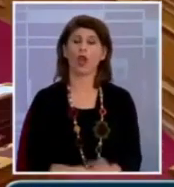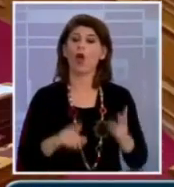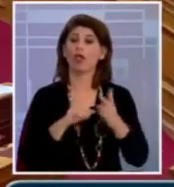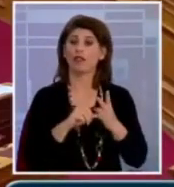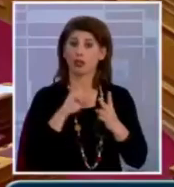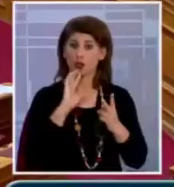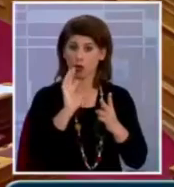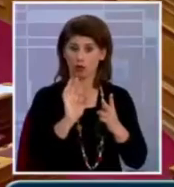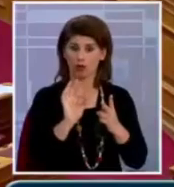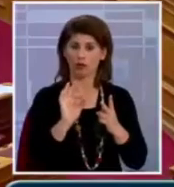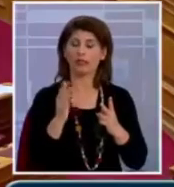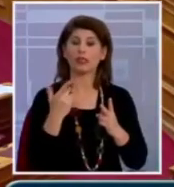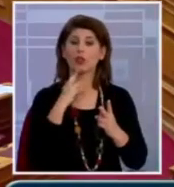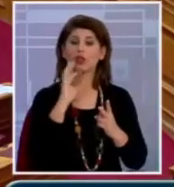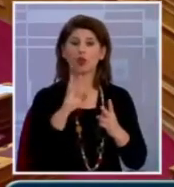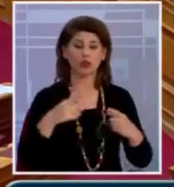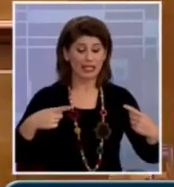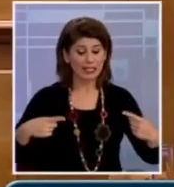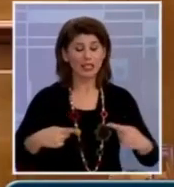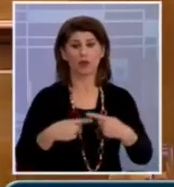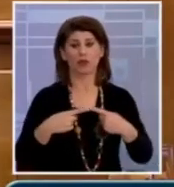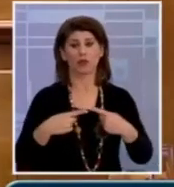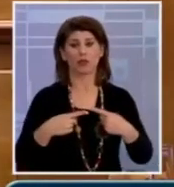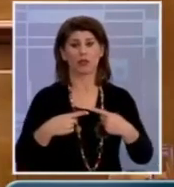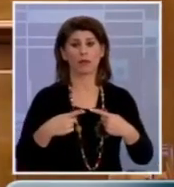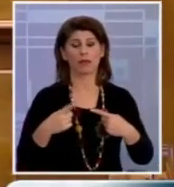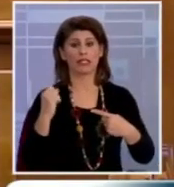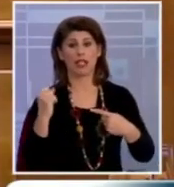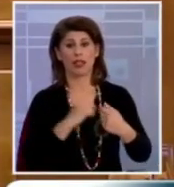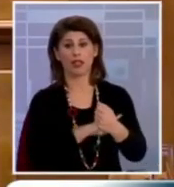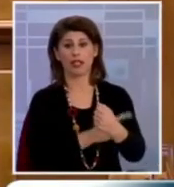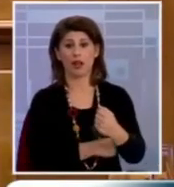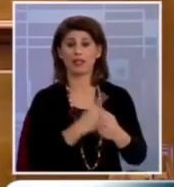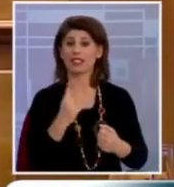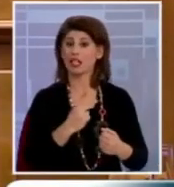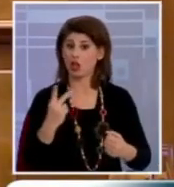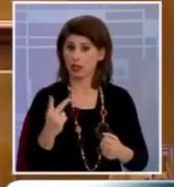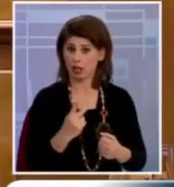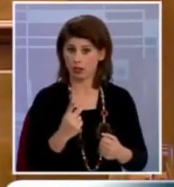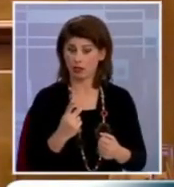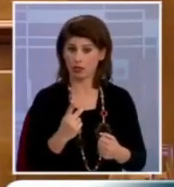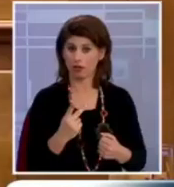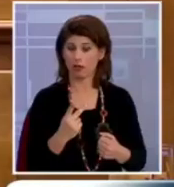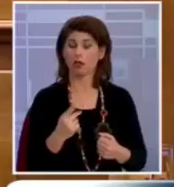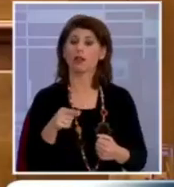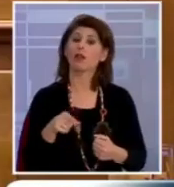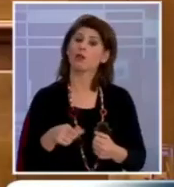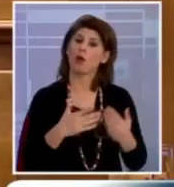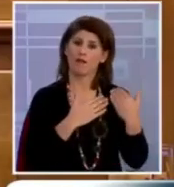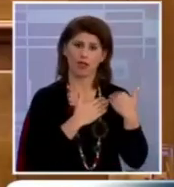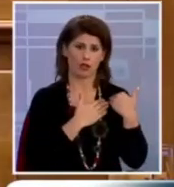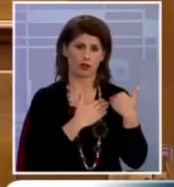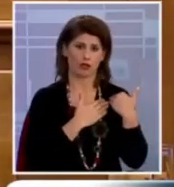δεύτερος είναι ο στόχος της σύγκρουσης με τις δυνάμεις τις κοινωνικές, οι οποίες